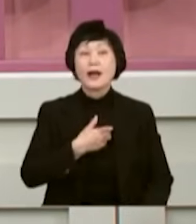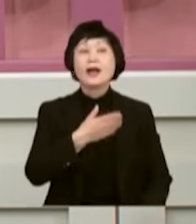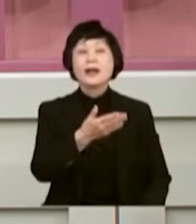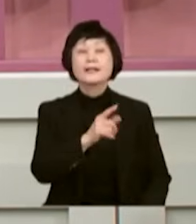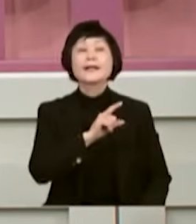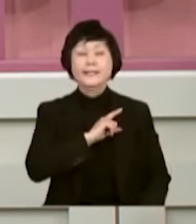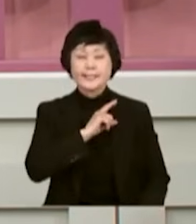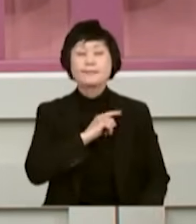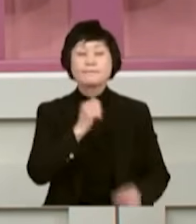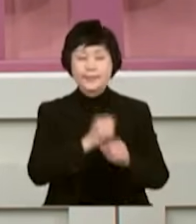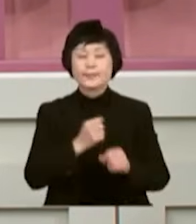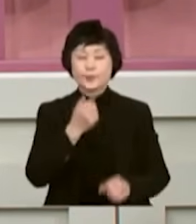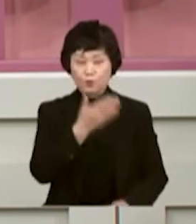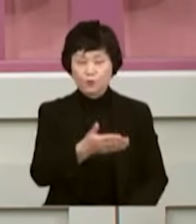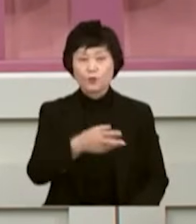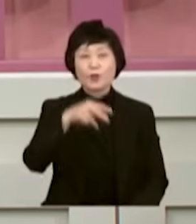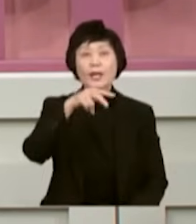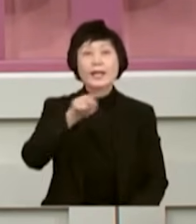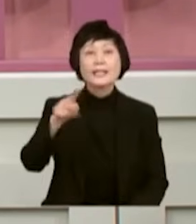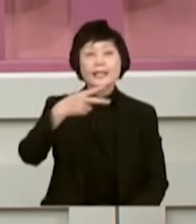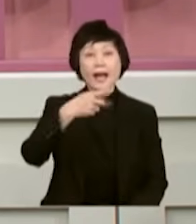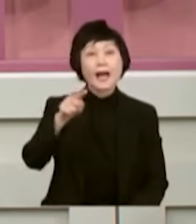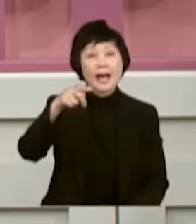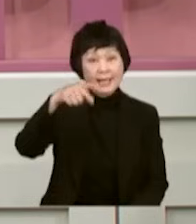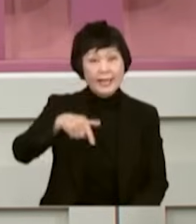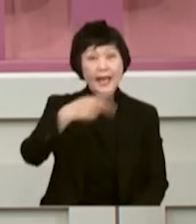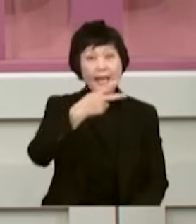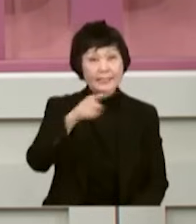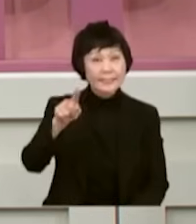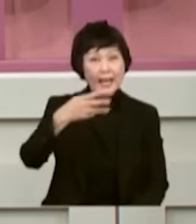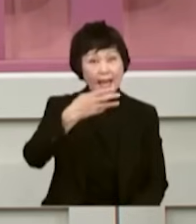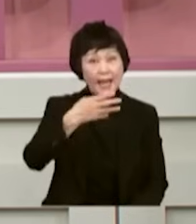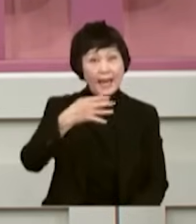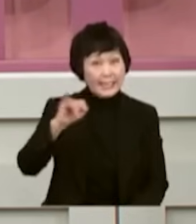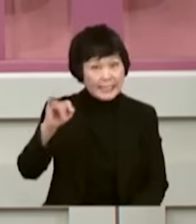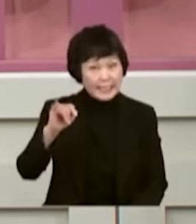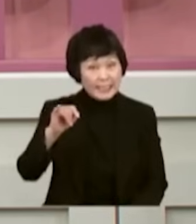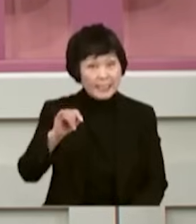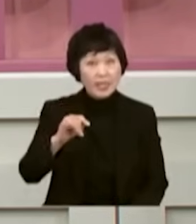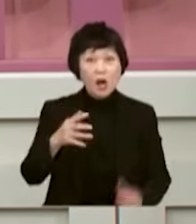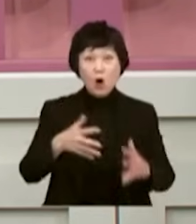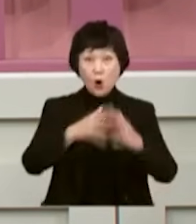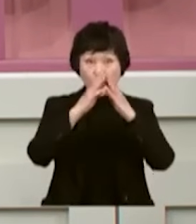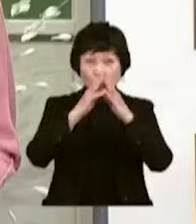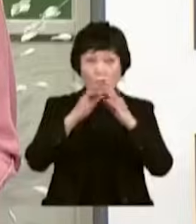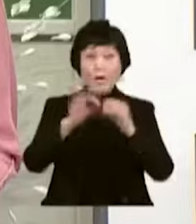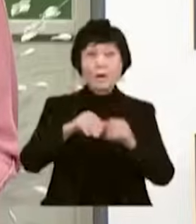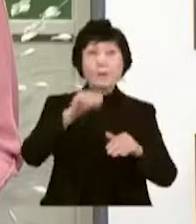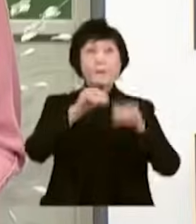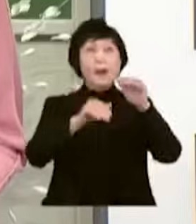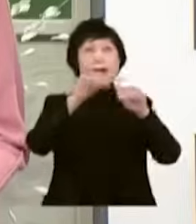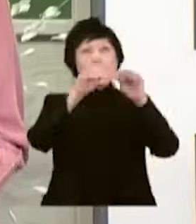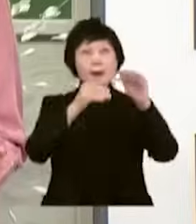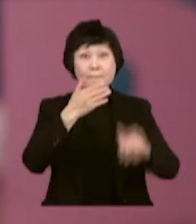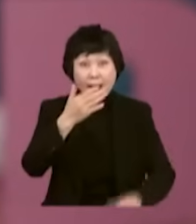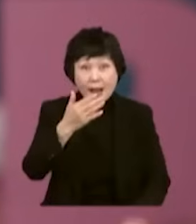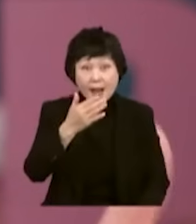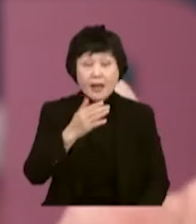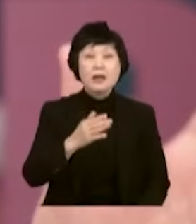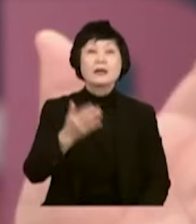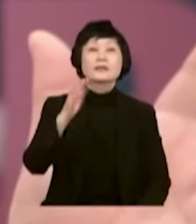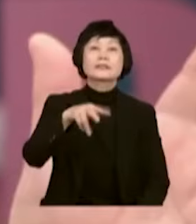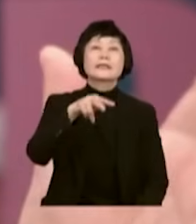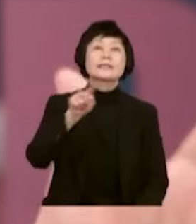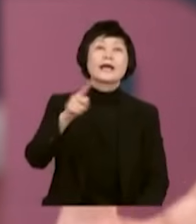이름만 줘주겠다. 사닥다리라는 이름을 줬었어요. 야곱의 사닥다리. 어차피 건축하려면 사닥다리 올라가잖아요.